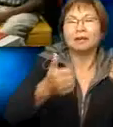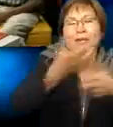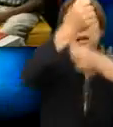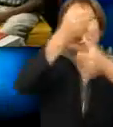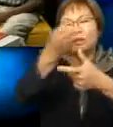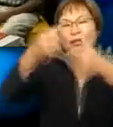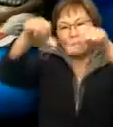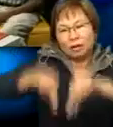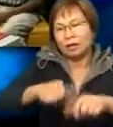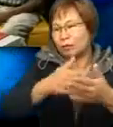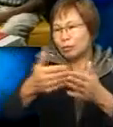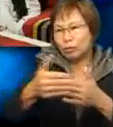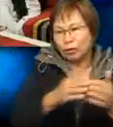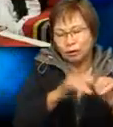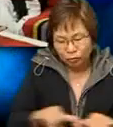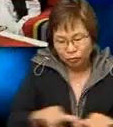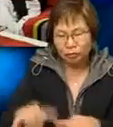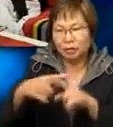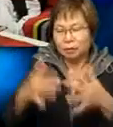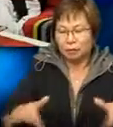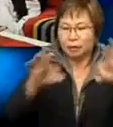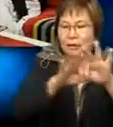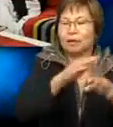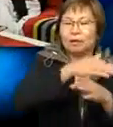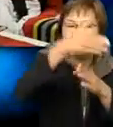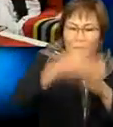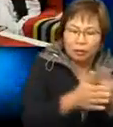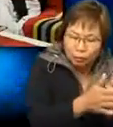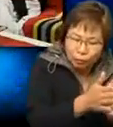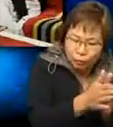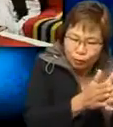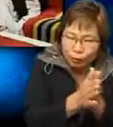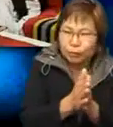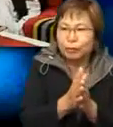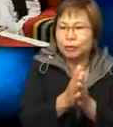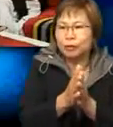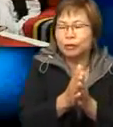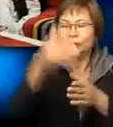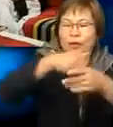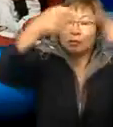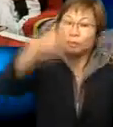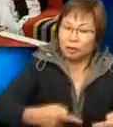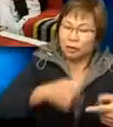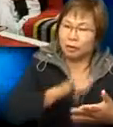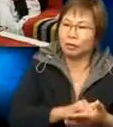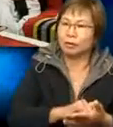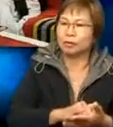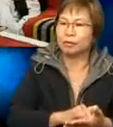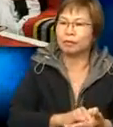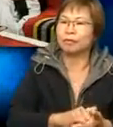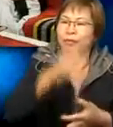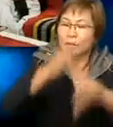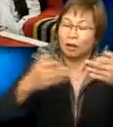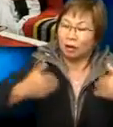atau menang bukanlah ukuran. Yang penting ialah, Aiman sudah pun berusaha bersungguh-sungguh dalam pertandingan itu. Selepas